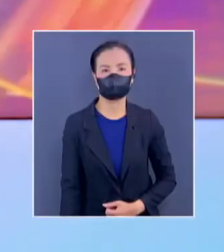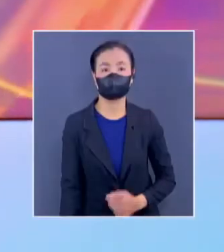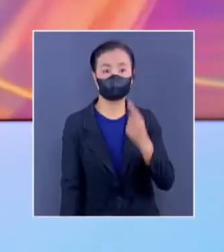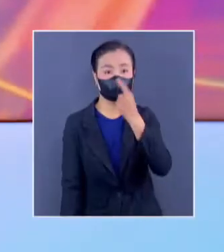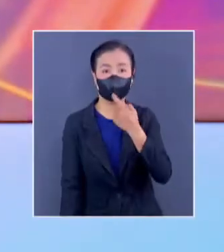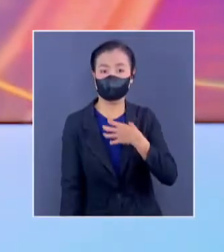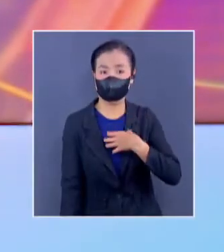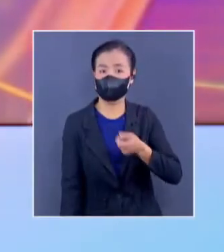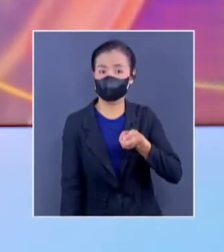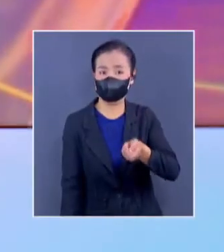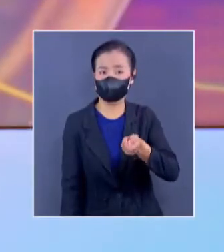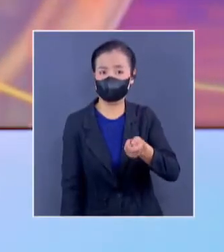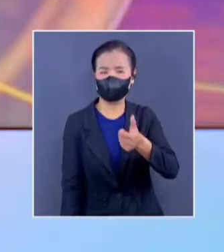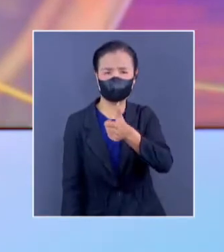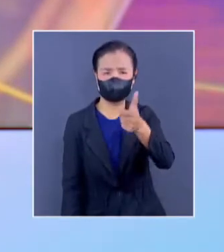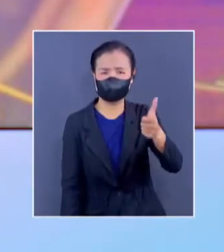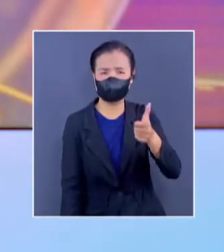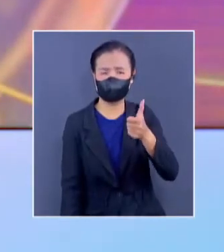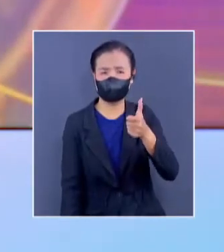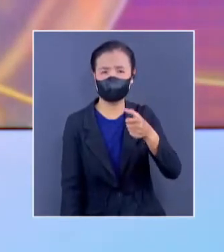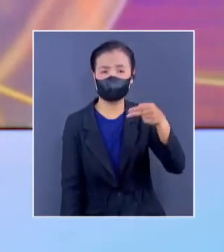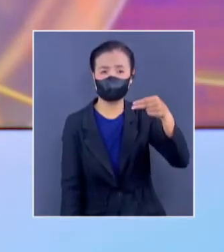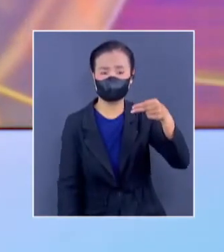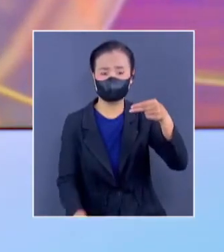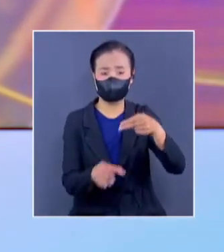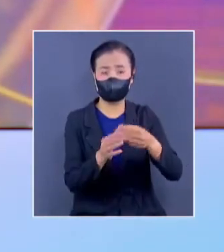ใครที่อยากได้กระทะที่ทำอาหารแบบไม่ต้องใช้น้ำมันนะคะ